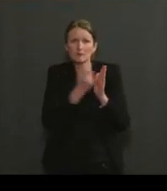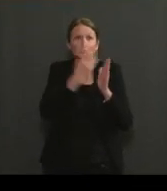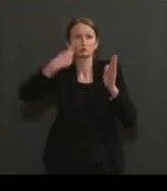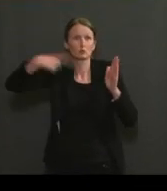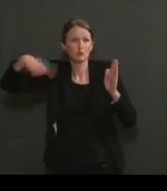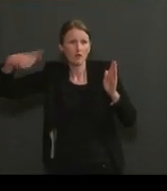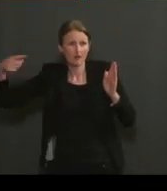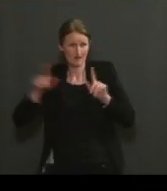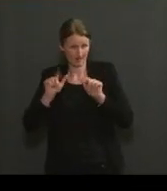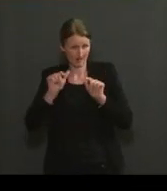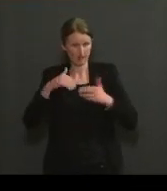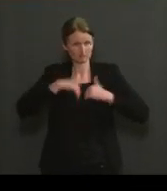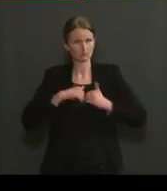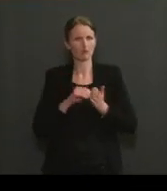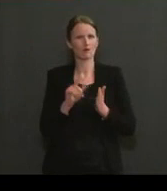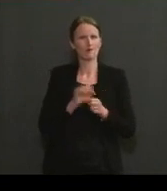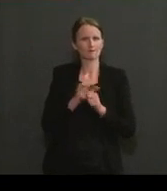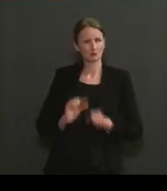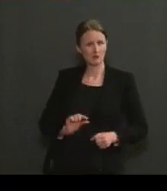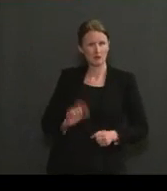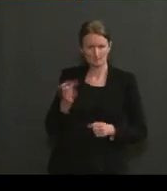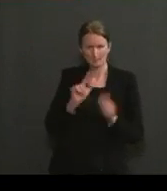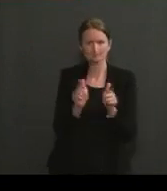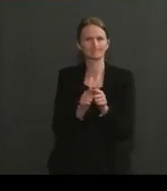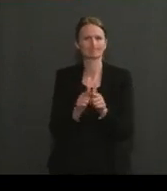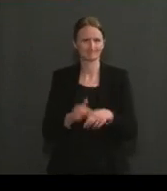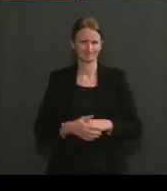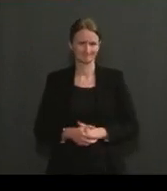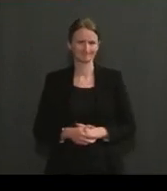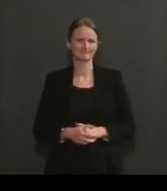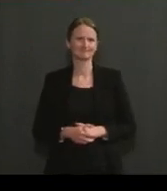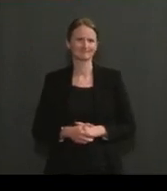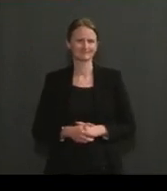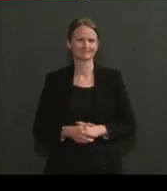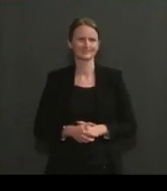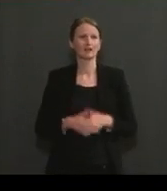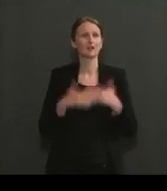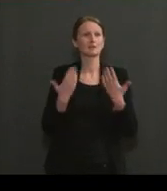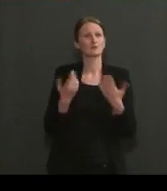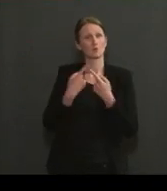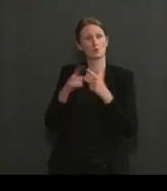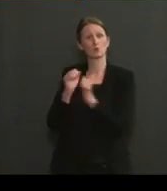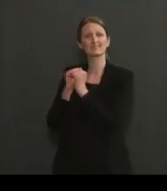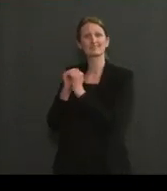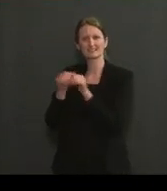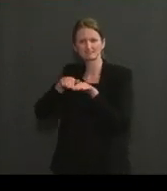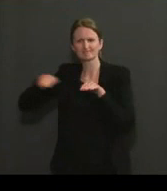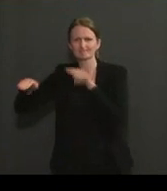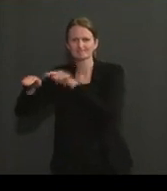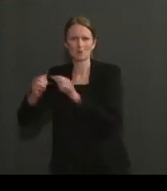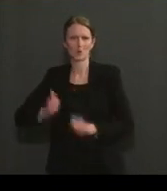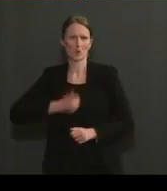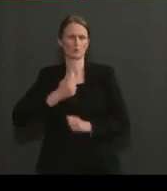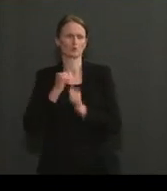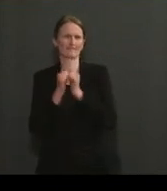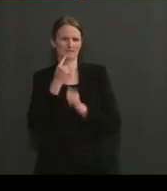Enfin, il y a le domaine des autotests. L'autotest qu'on connaît tous le plus, c'est le test de grossesse. Par définition, comme on le sait, pour un test de grossesse,